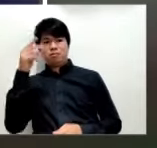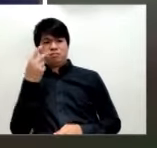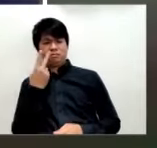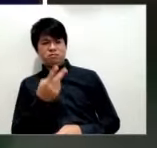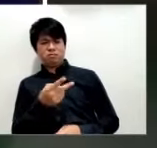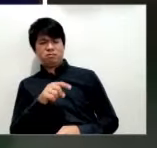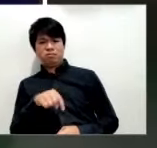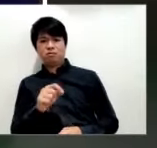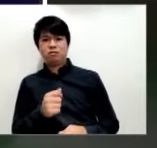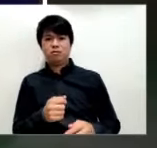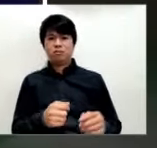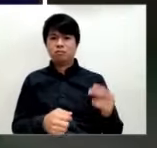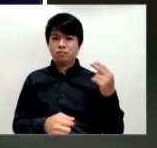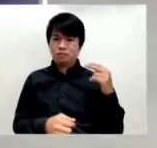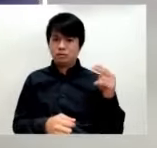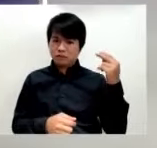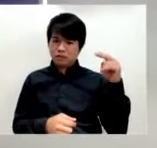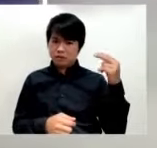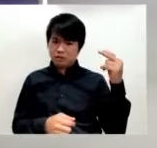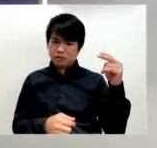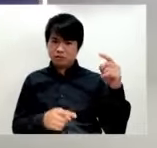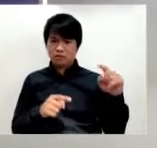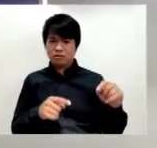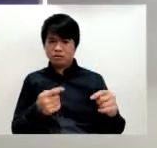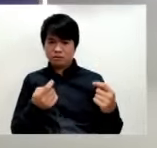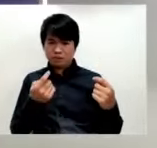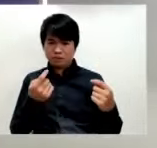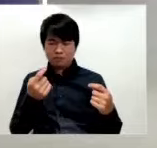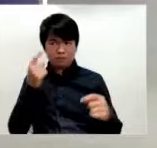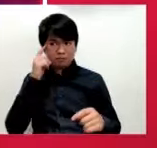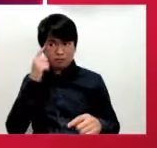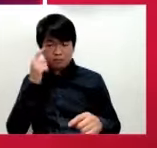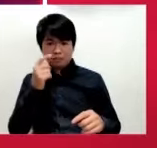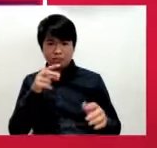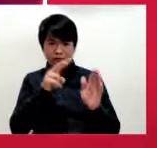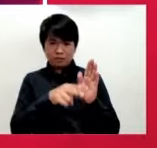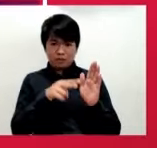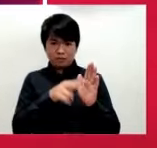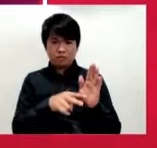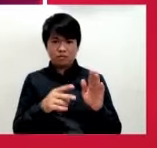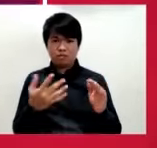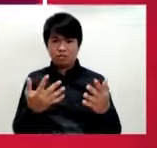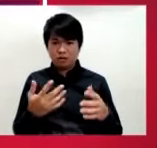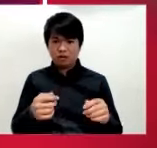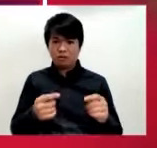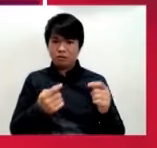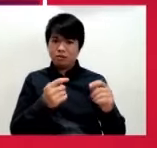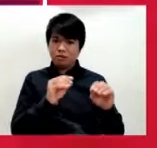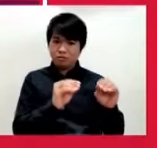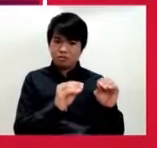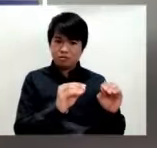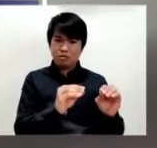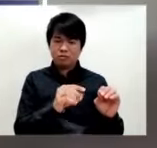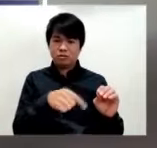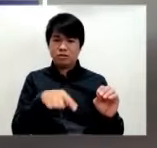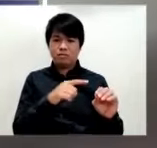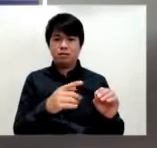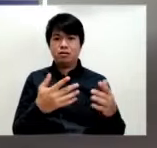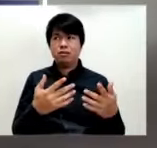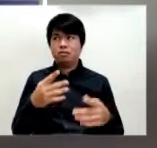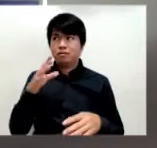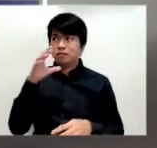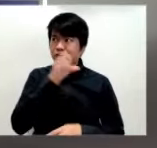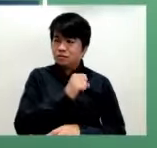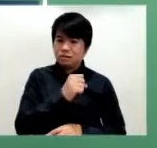kanyang pamangkin. Kaya naisipan niya itong videohan. Wala raw nagturo sa bata. Hinala nila,